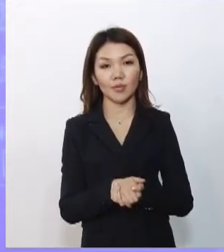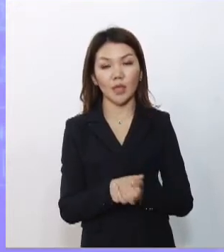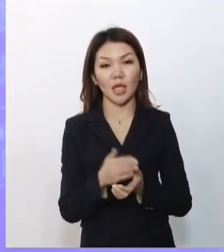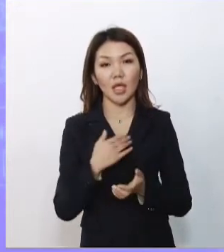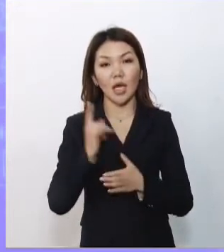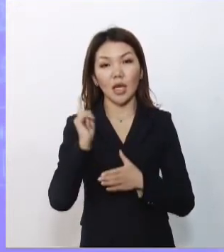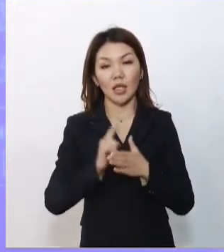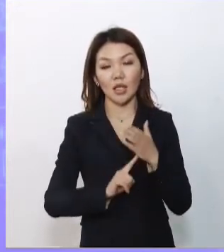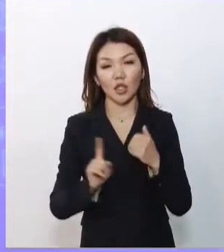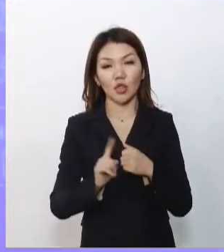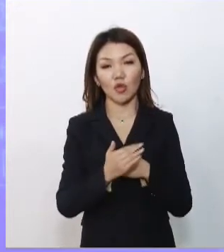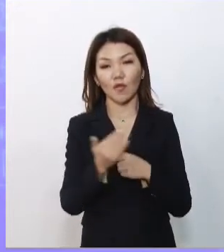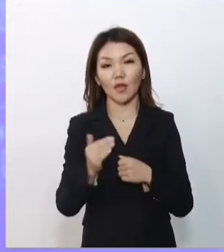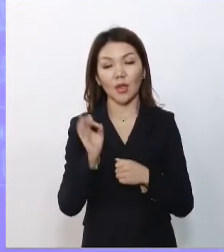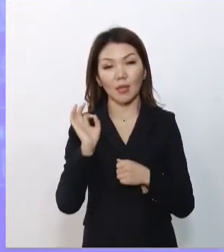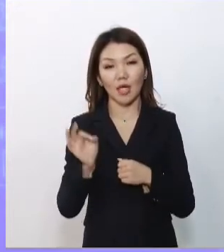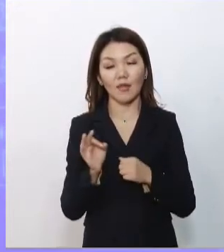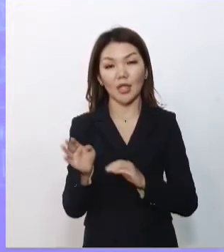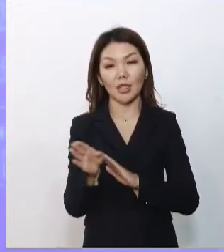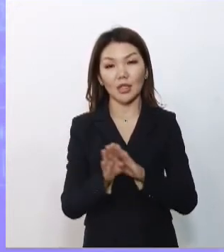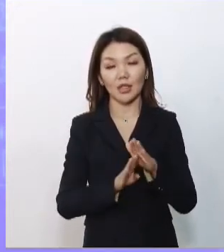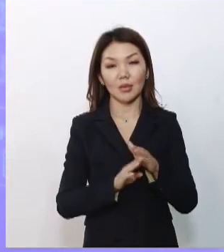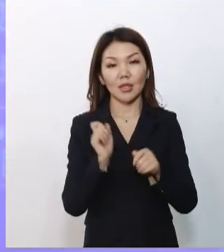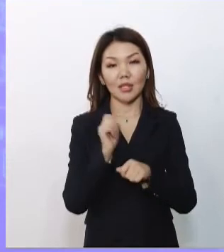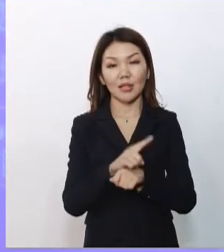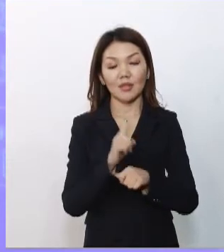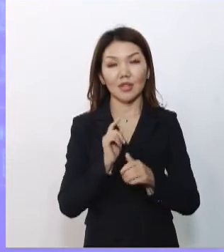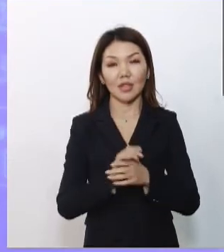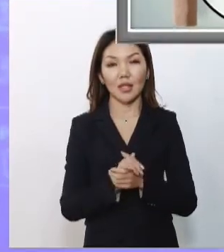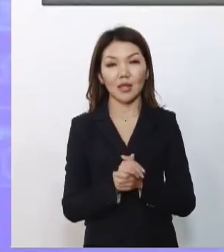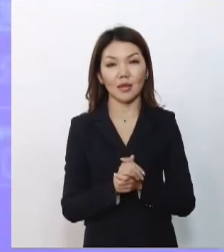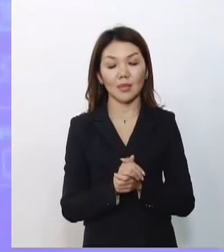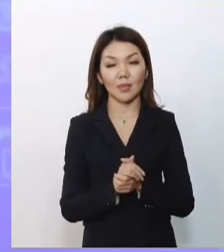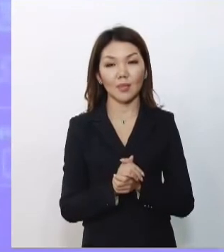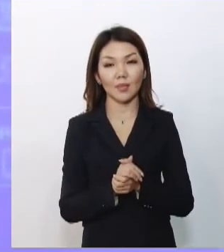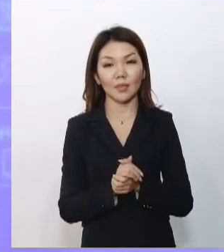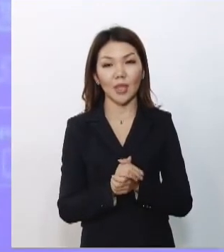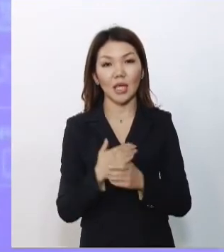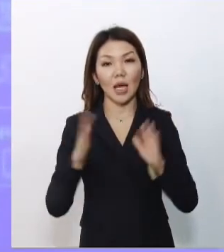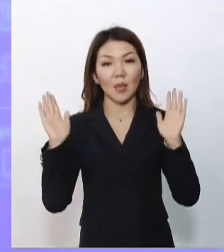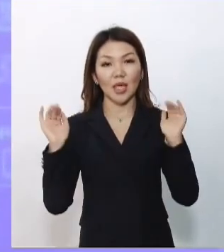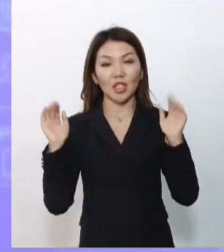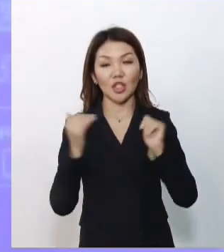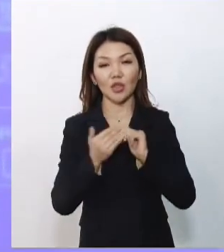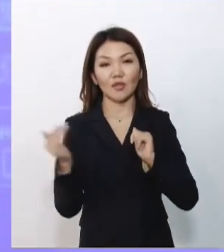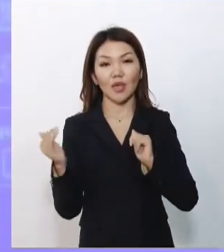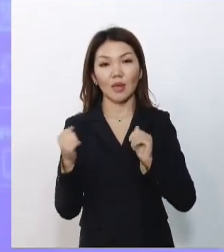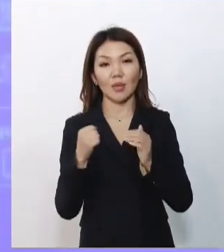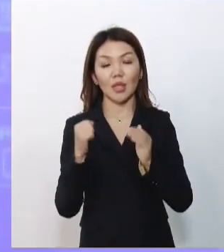8. Я надеюсь, что вы правильно справились с этим заданием. А я прощаюсь